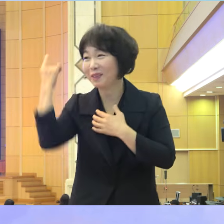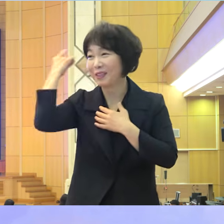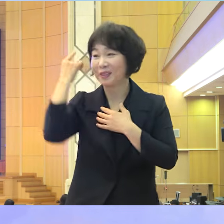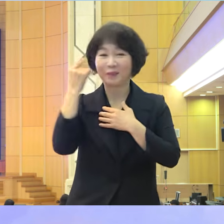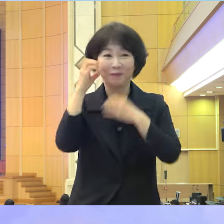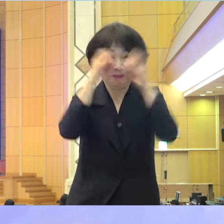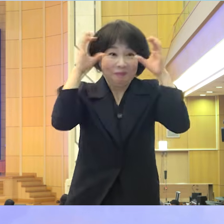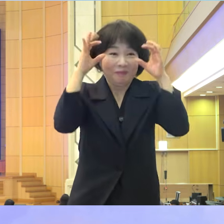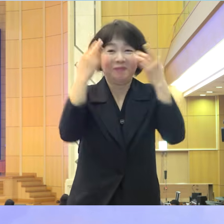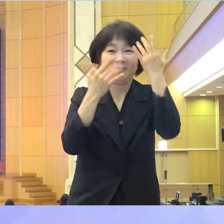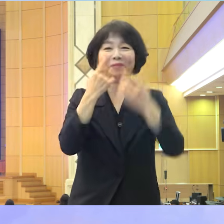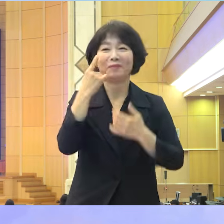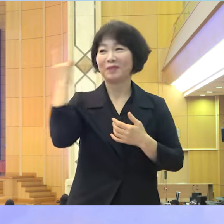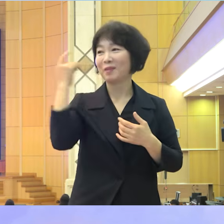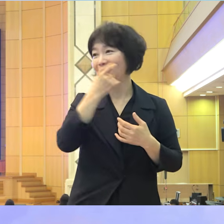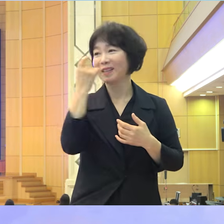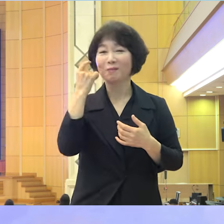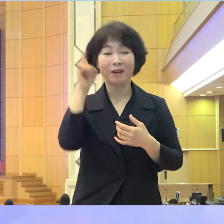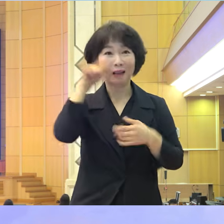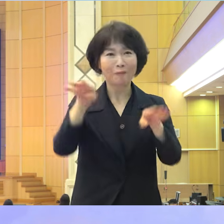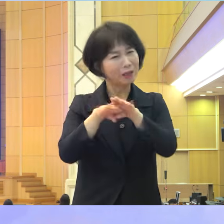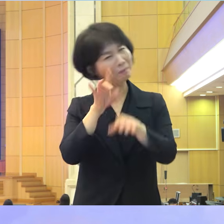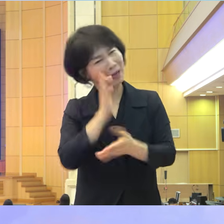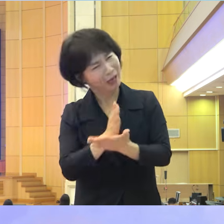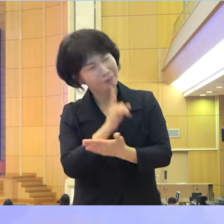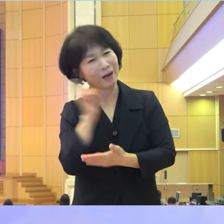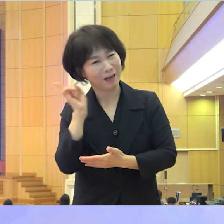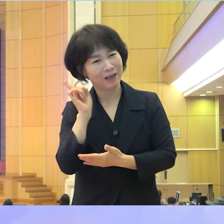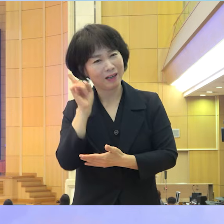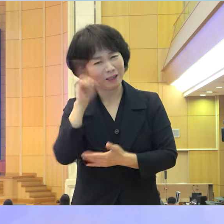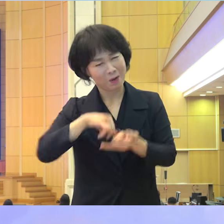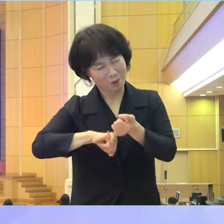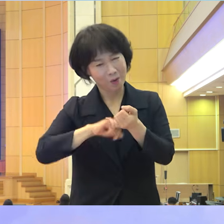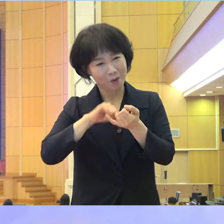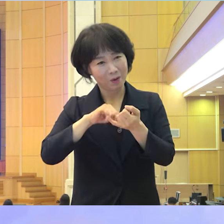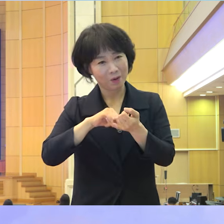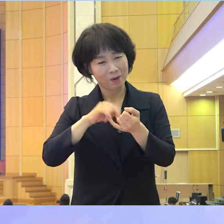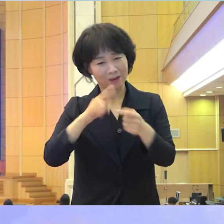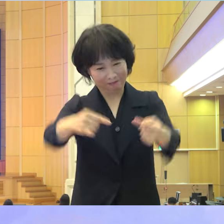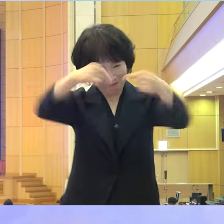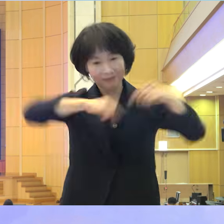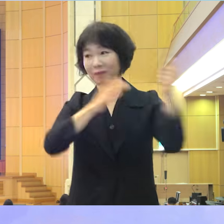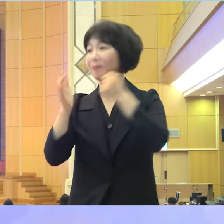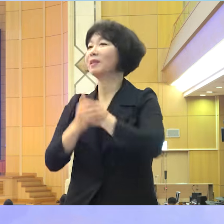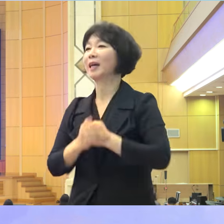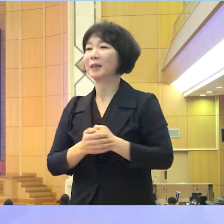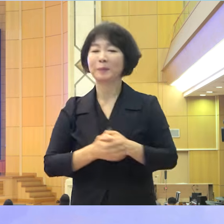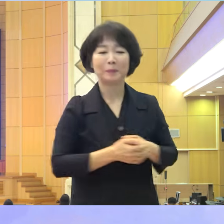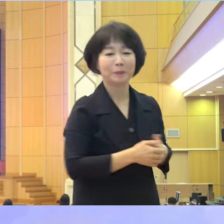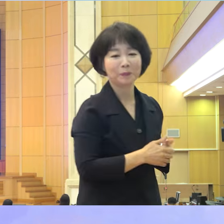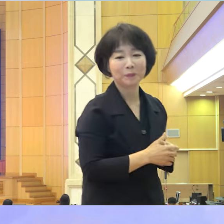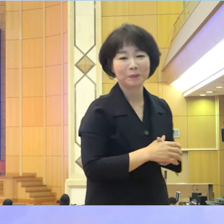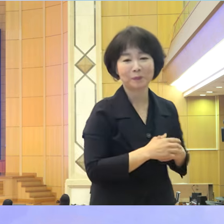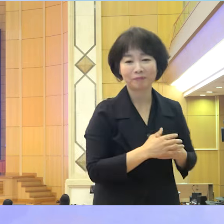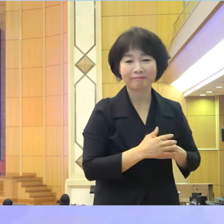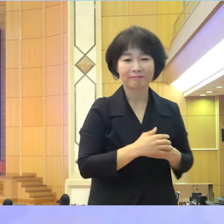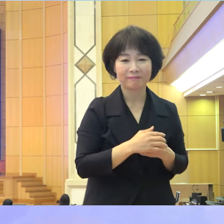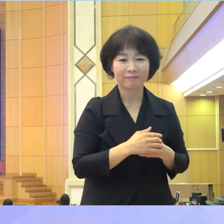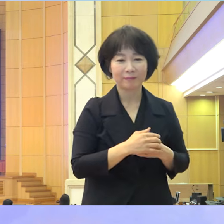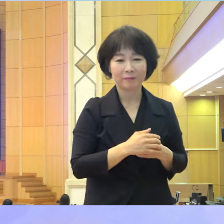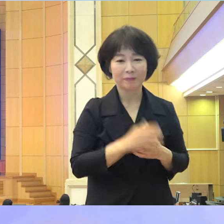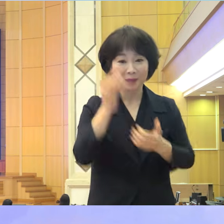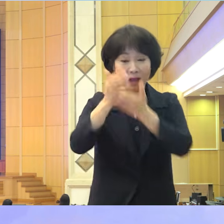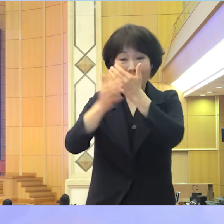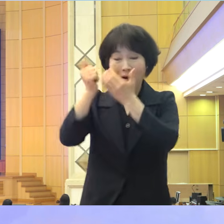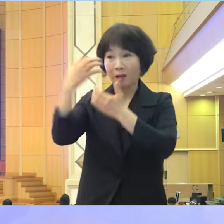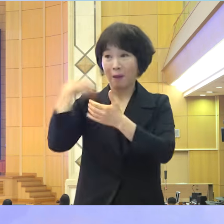번 빨리 참석하시고, 그리고 그날 교육받고 그날 또 성령 충만해서 기도하고, 그렇게 해서 하나님